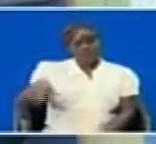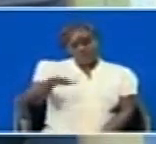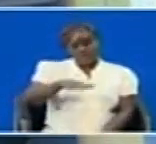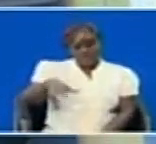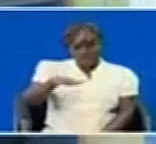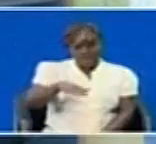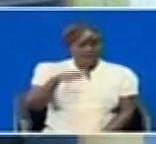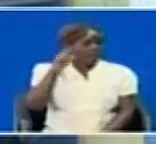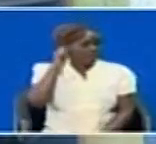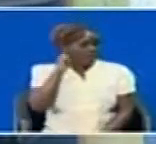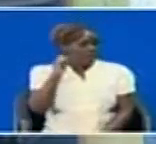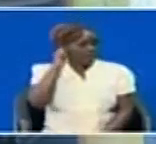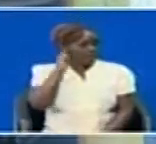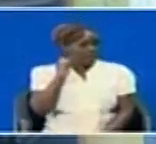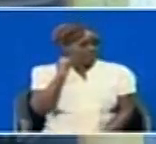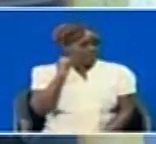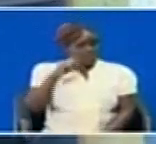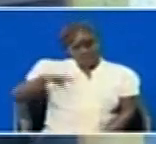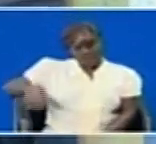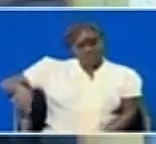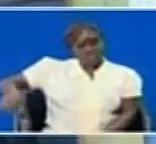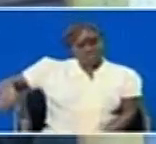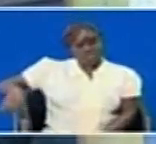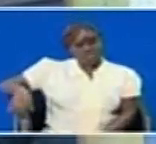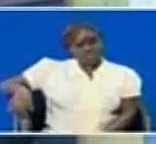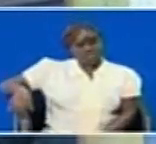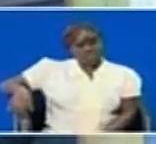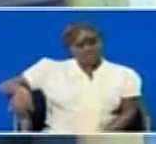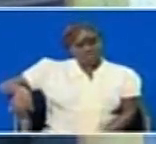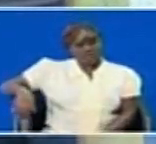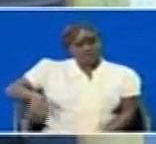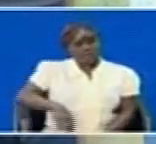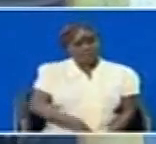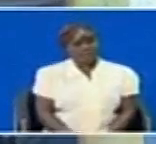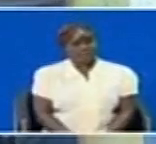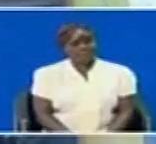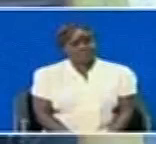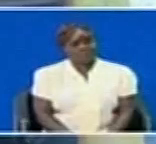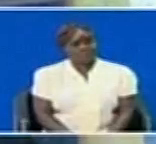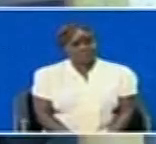Mutwot, Kaunti ya Nandi.